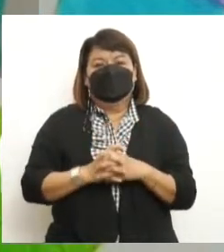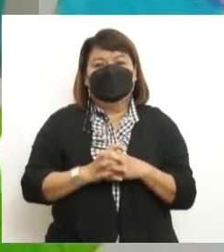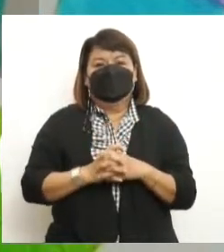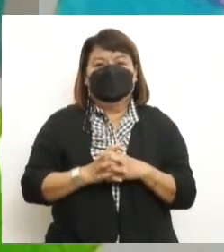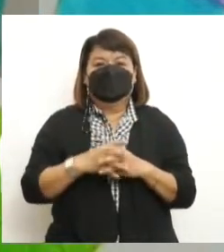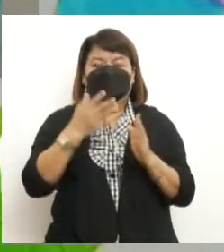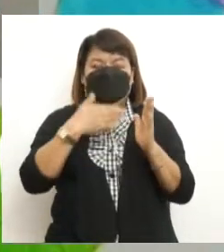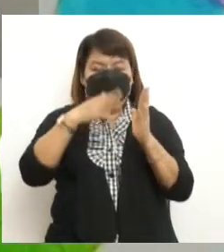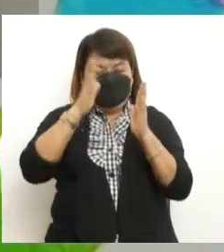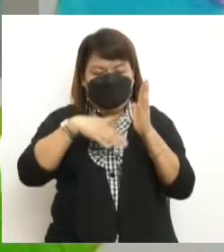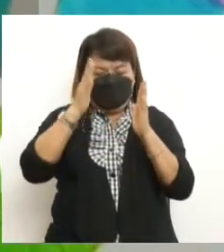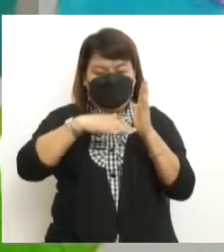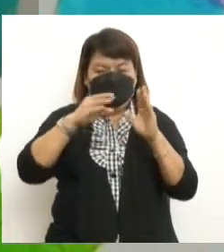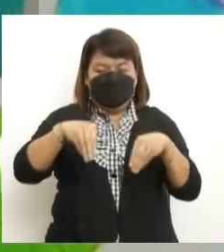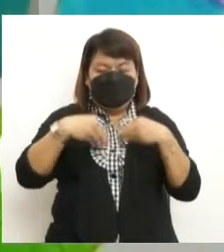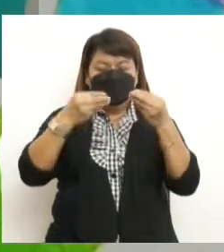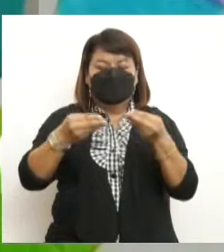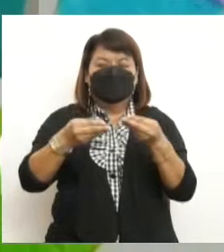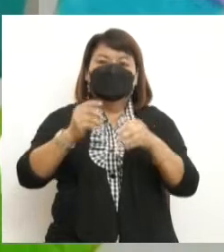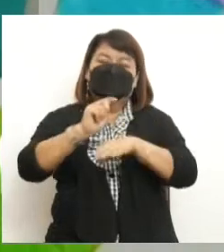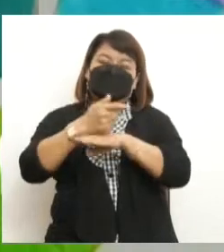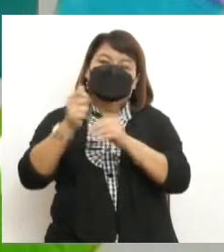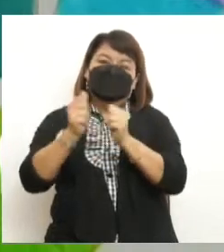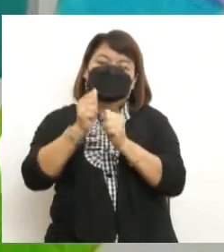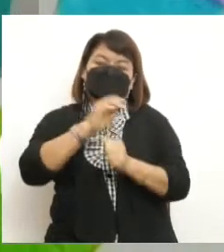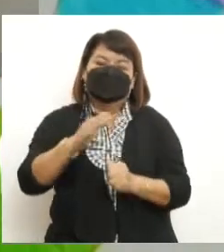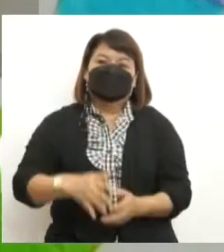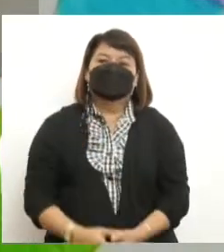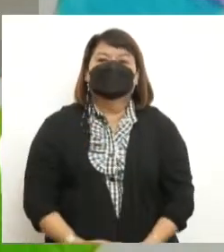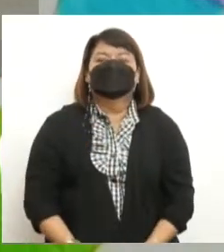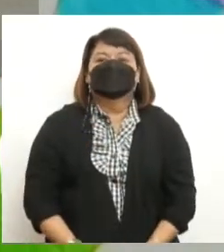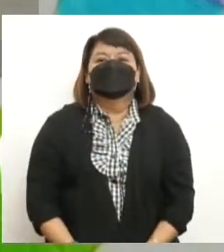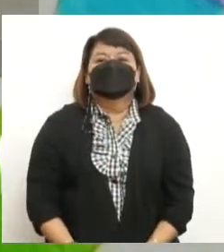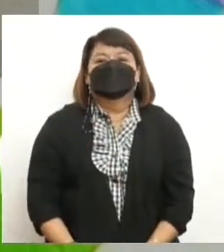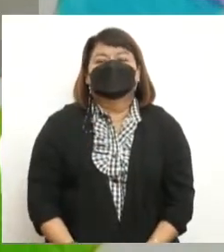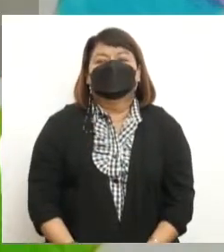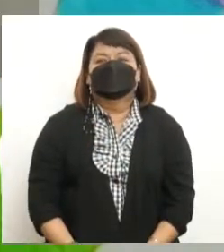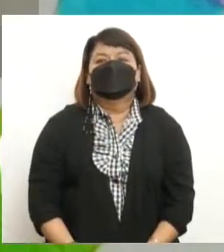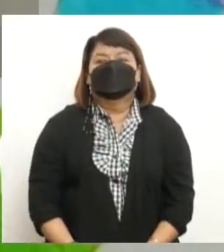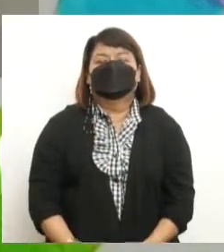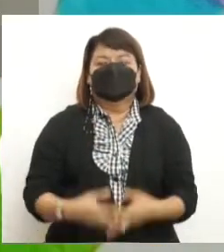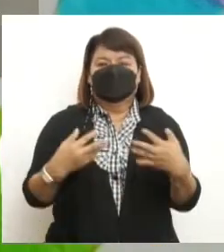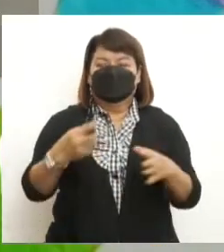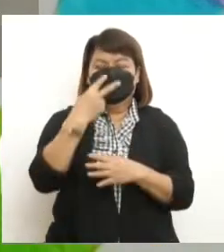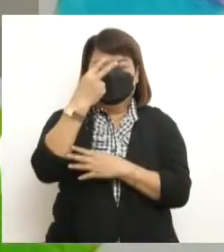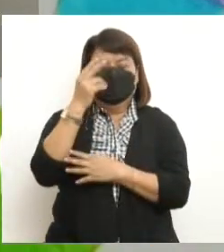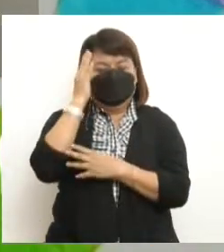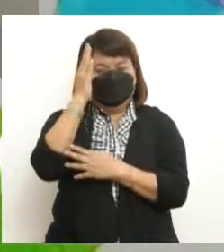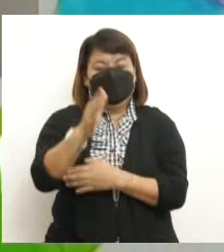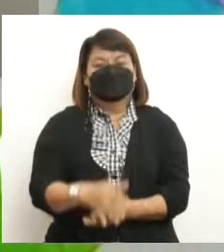ายสีเพื่อที่จะสร้างชิ้นงานนะคะอันนี้แล้วเราค่อยมาติดตามต่อนะคะปล่อยให้คุ